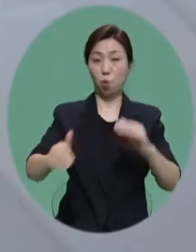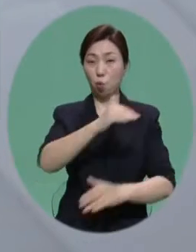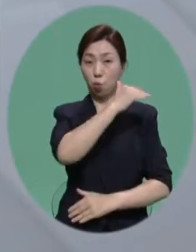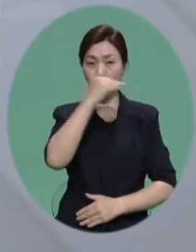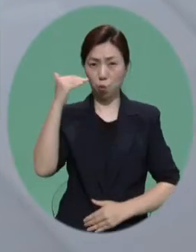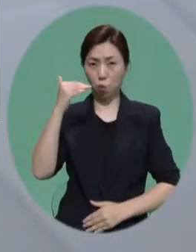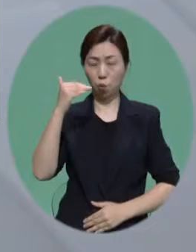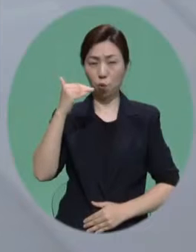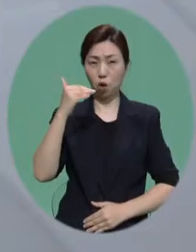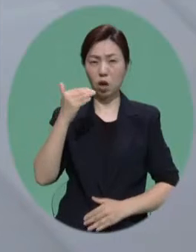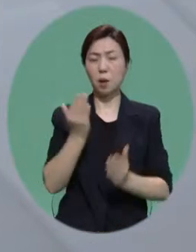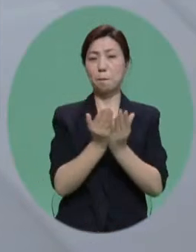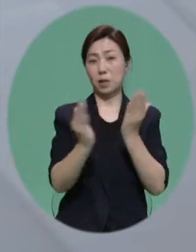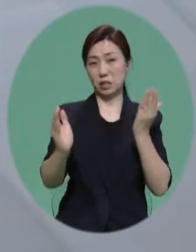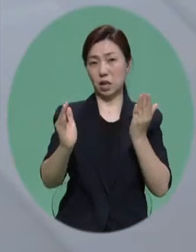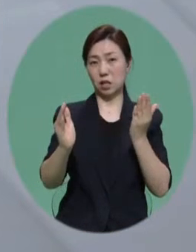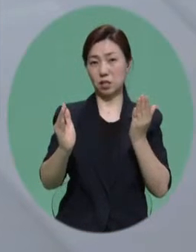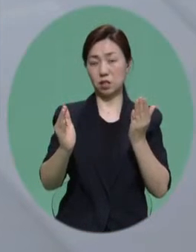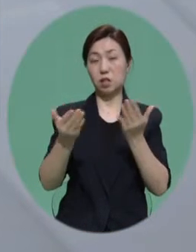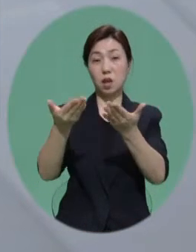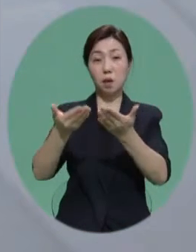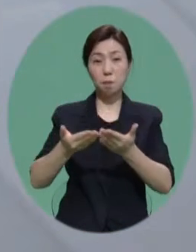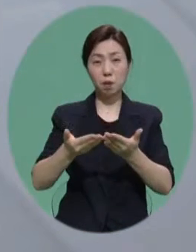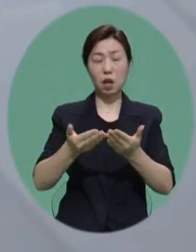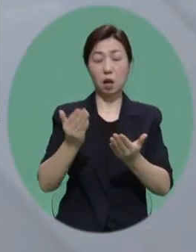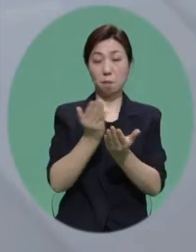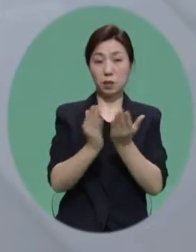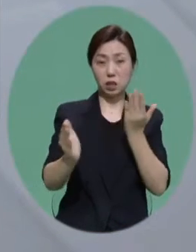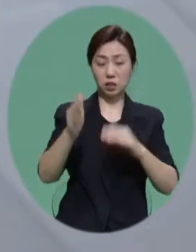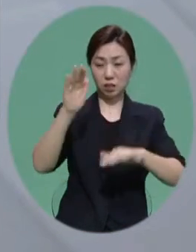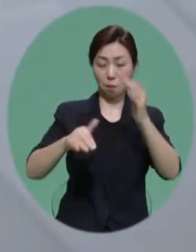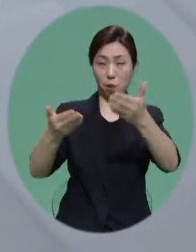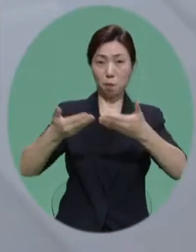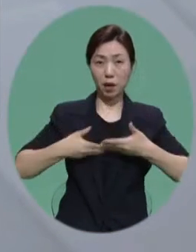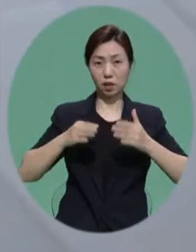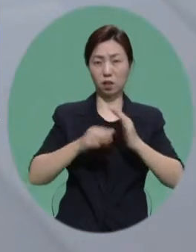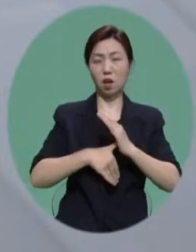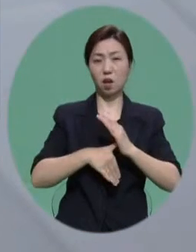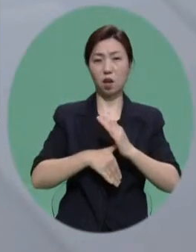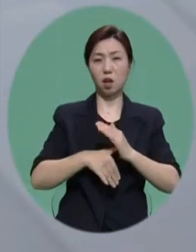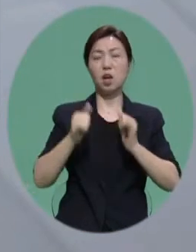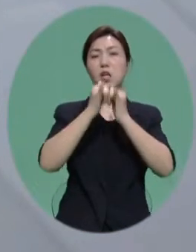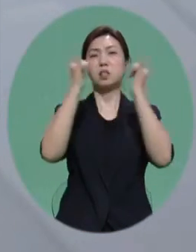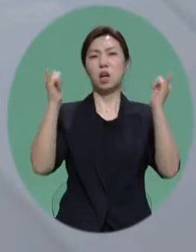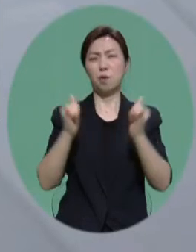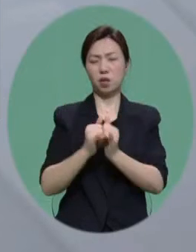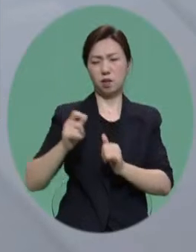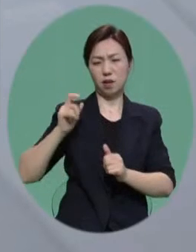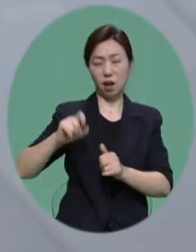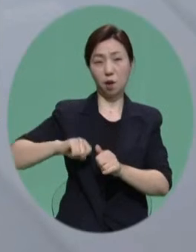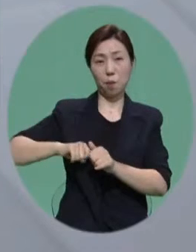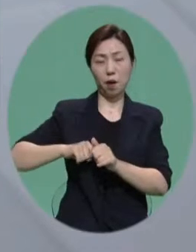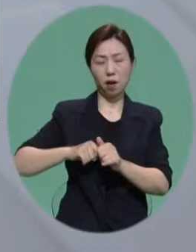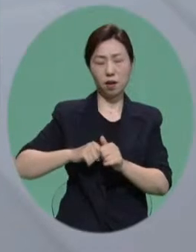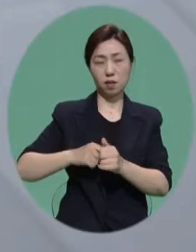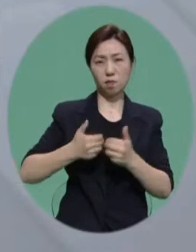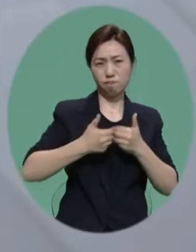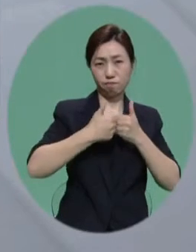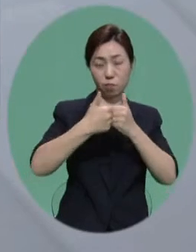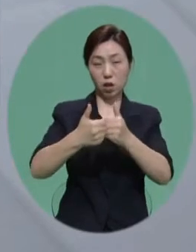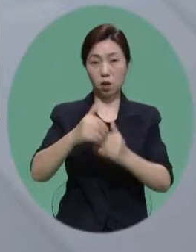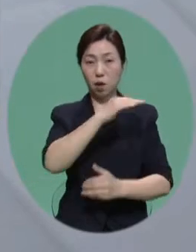받았을 때 거기에 대해서 왜 공동체 사회가 강력하게 대응해서 아 그걸 바로잡는 데